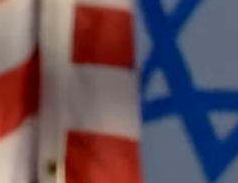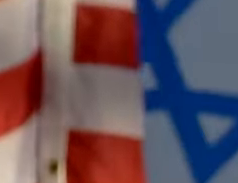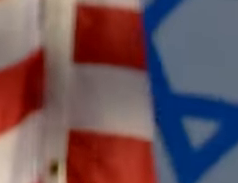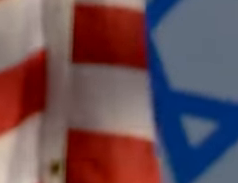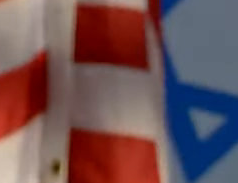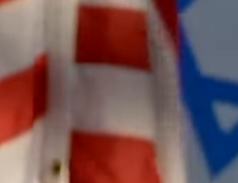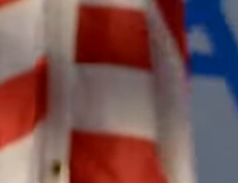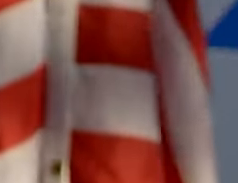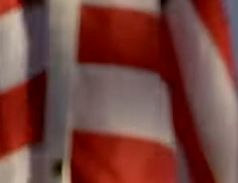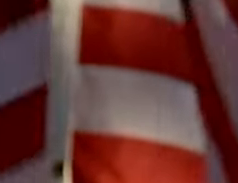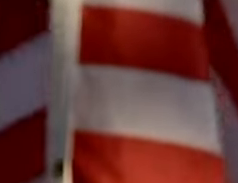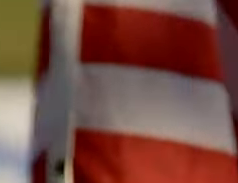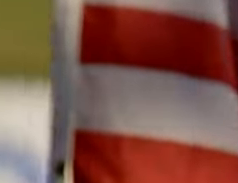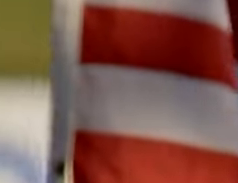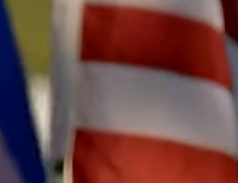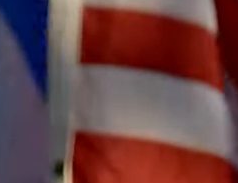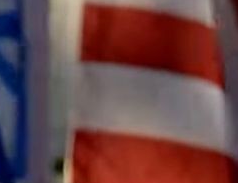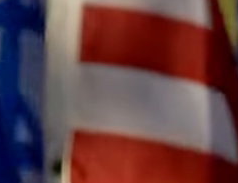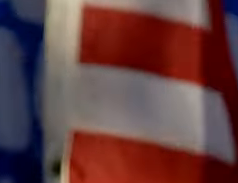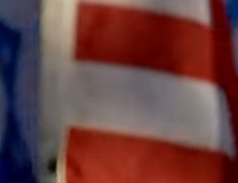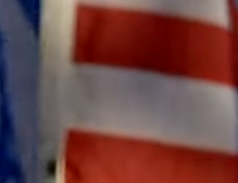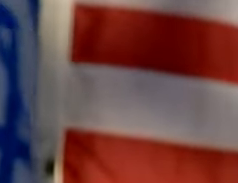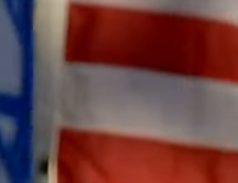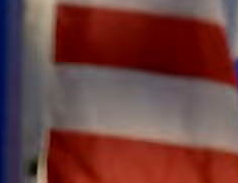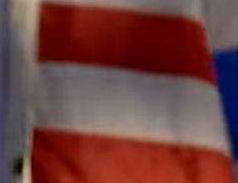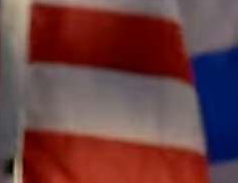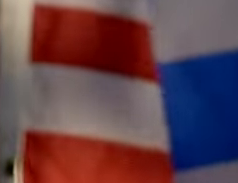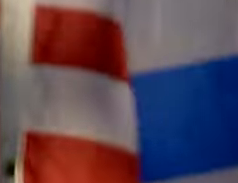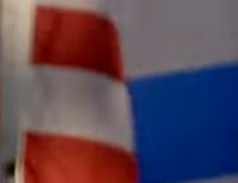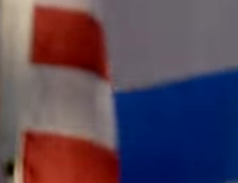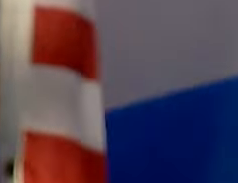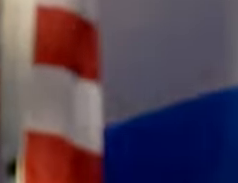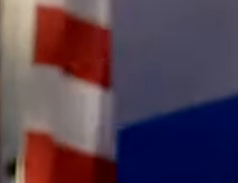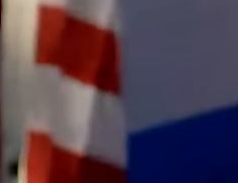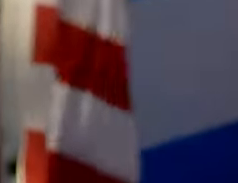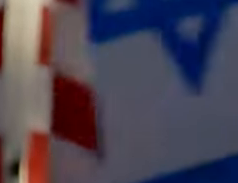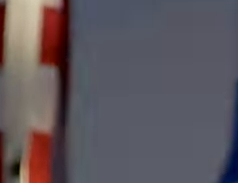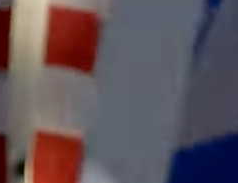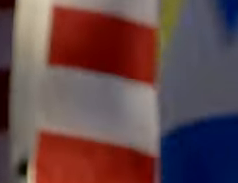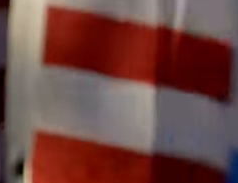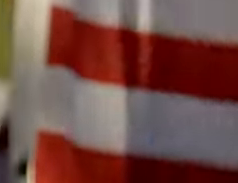על יד ימינך